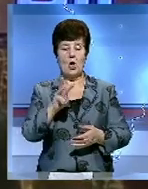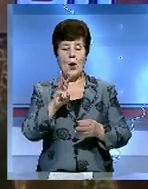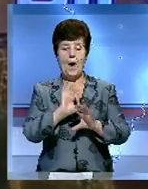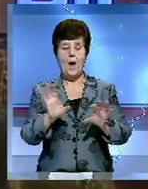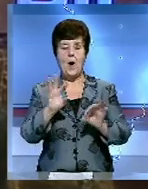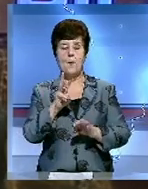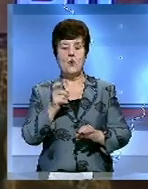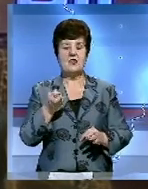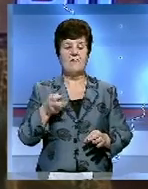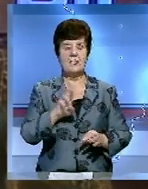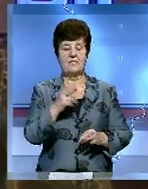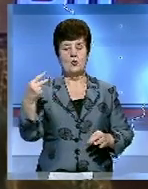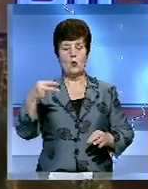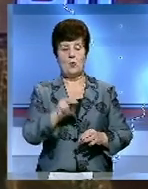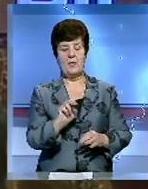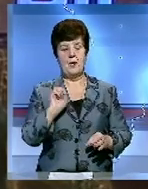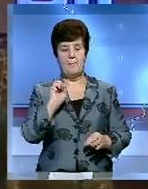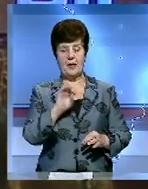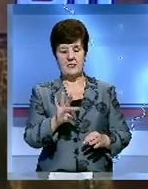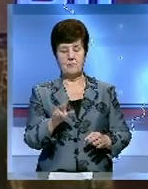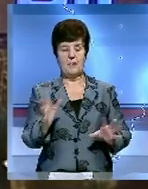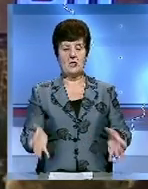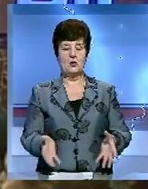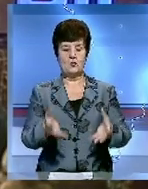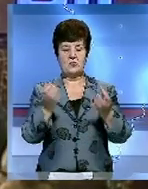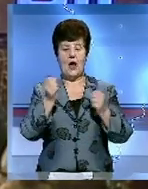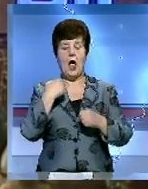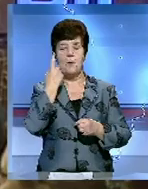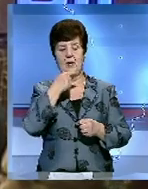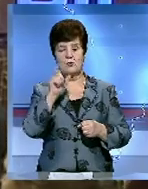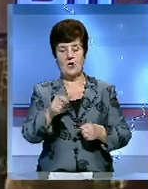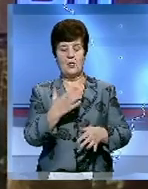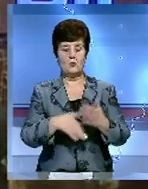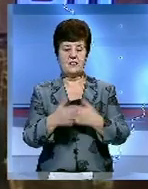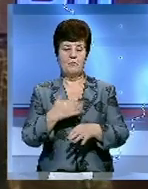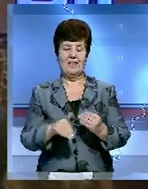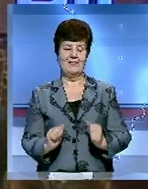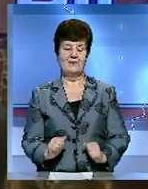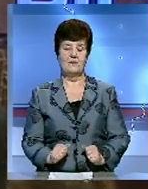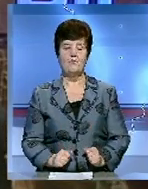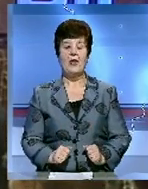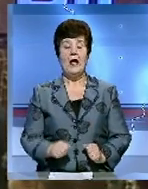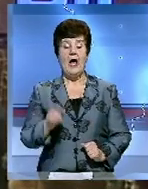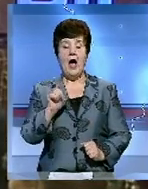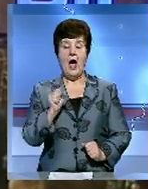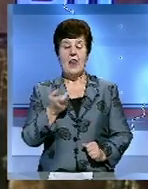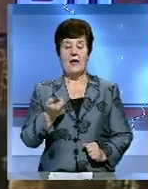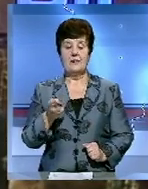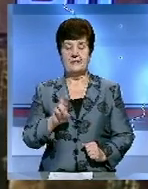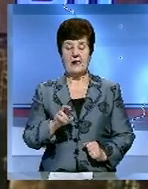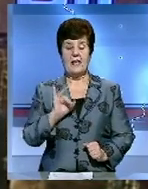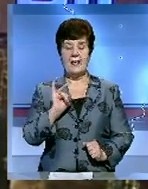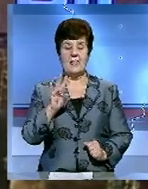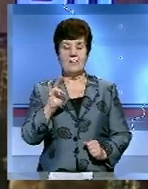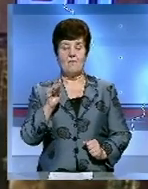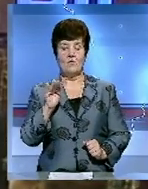anul 2014 pentru susținerea egalității a persoanelor cu dizabilități. Așadar, Alianța Infonet,